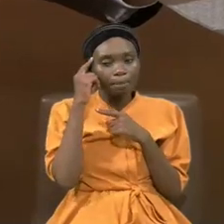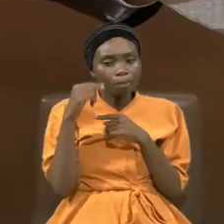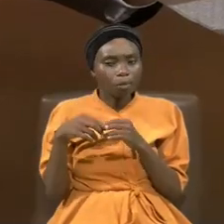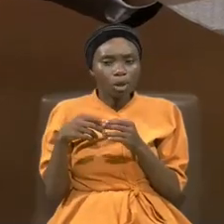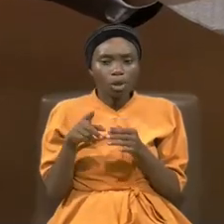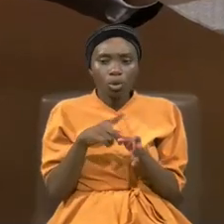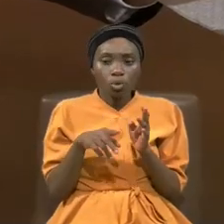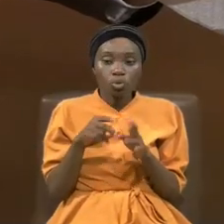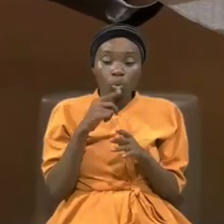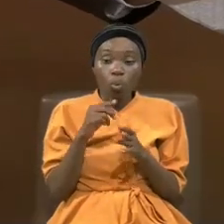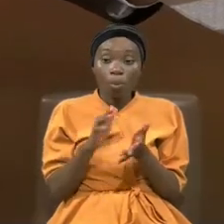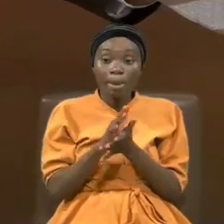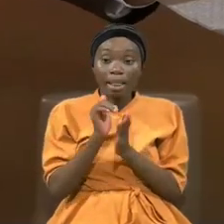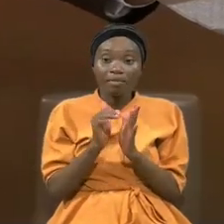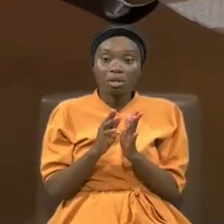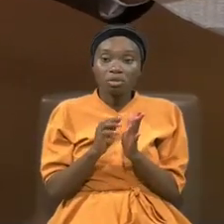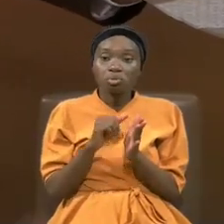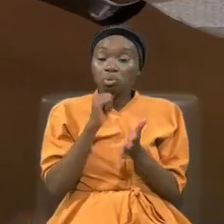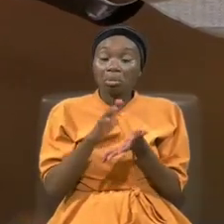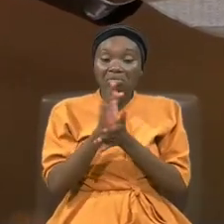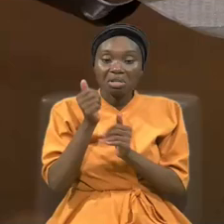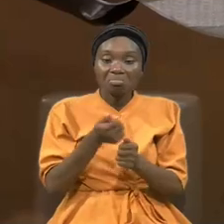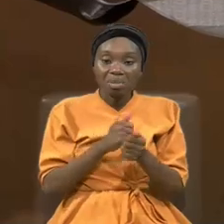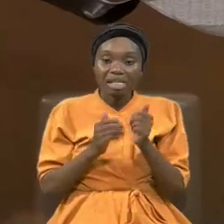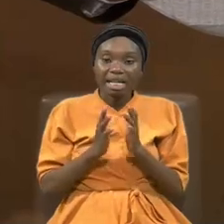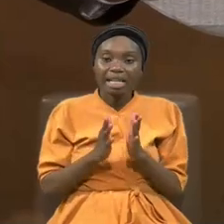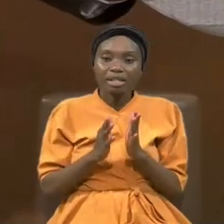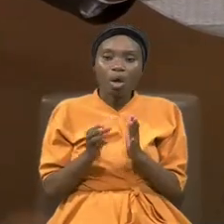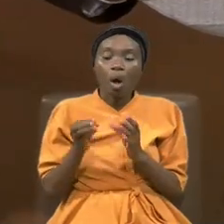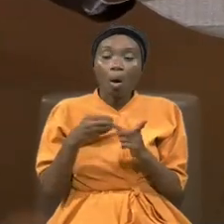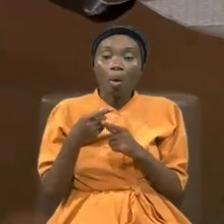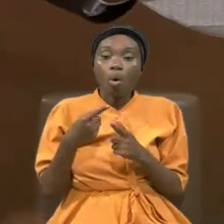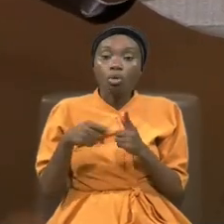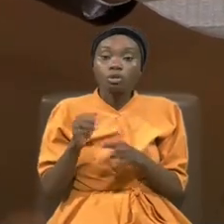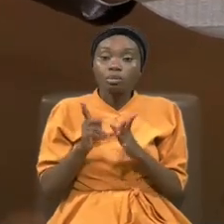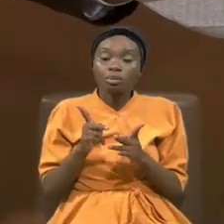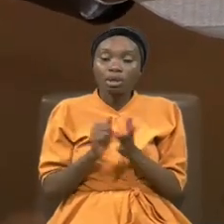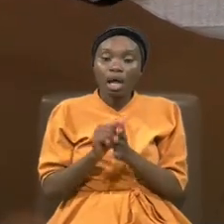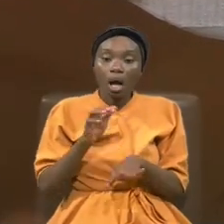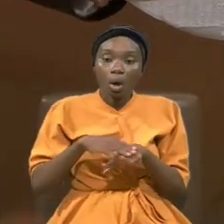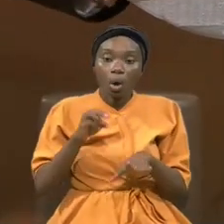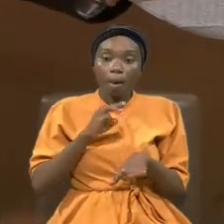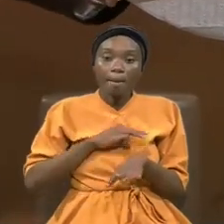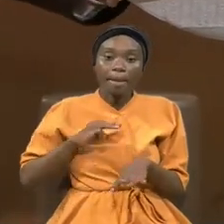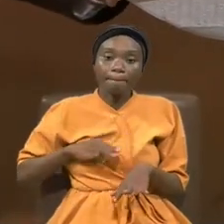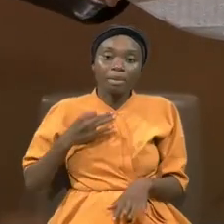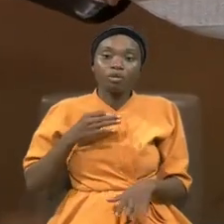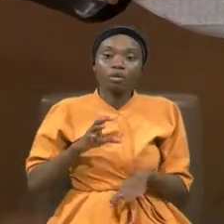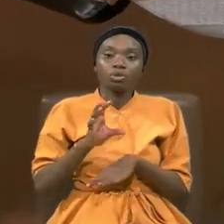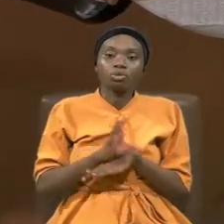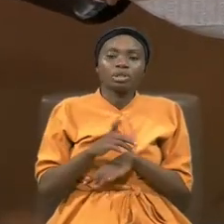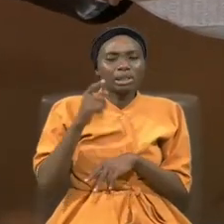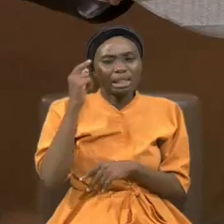penser, ce sont des incroyants, ce sont des rétrogrades, mais ces soi-disant membres de l'Église, eux